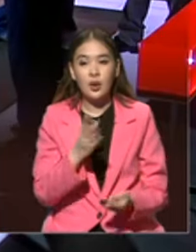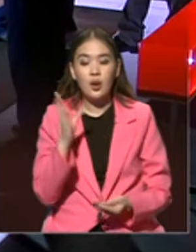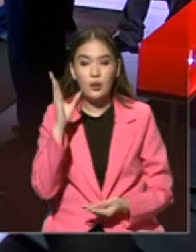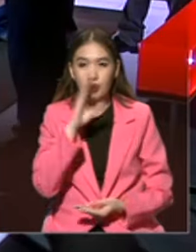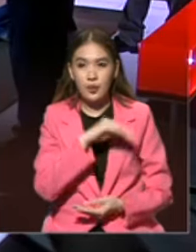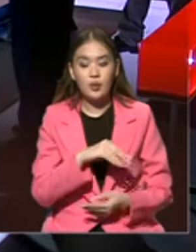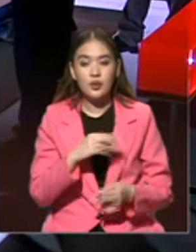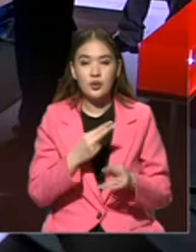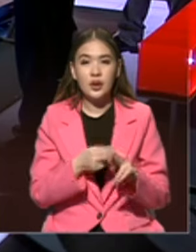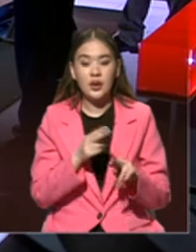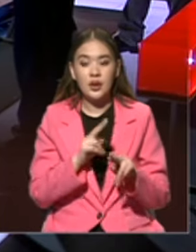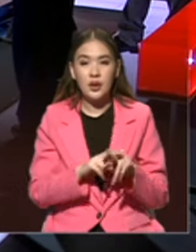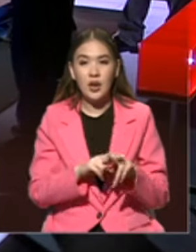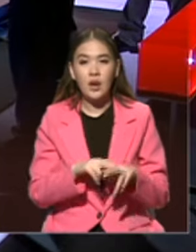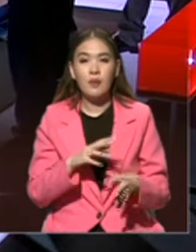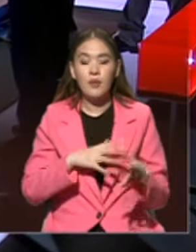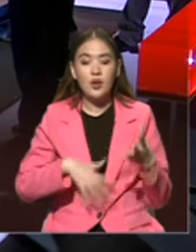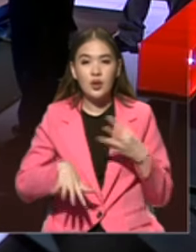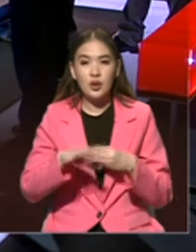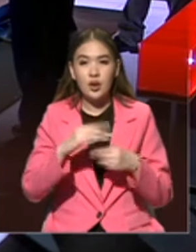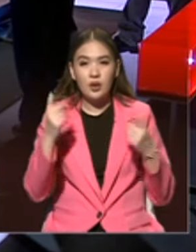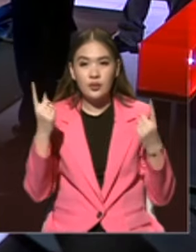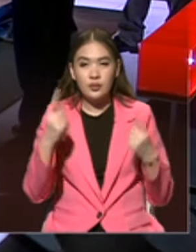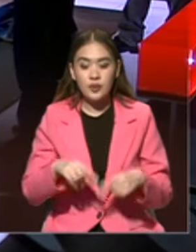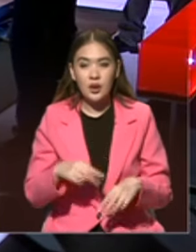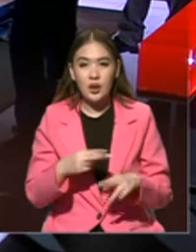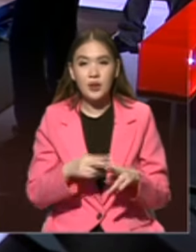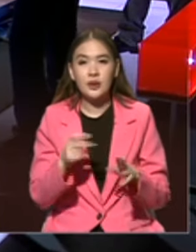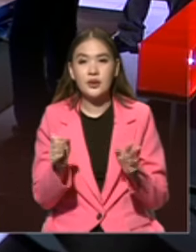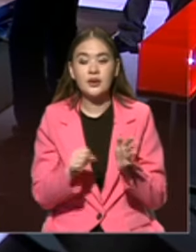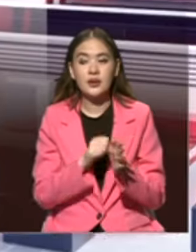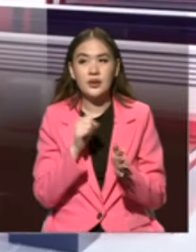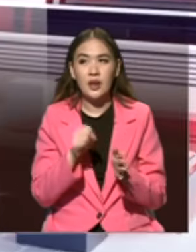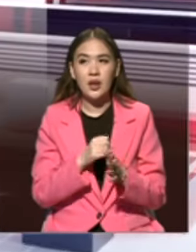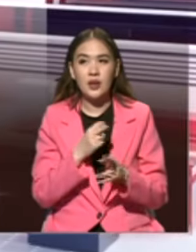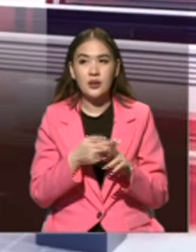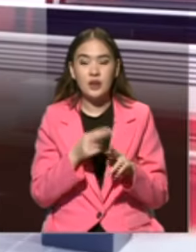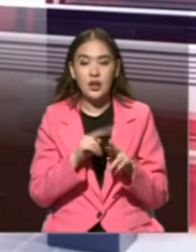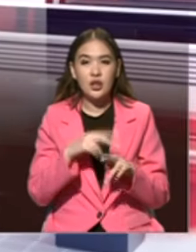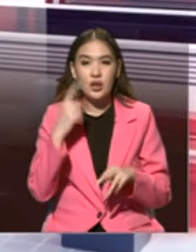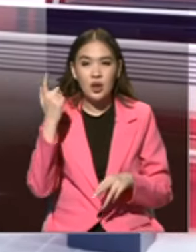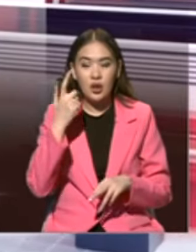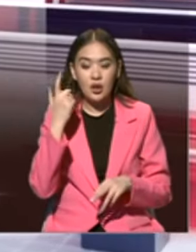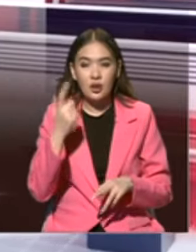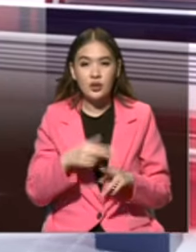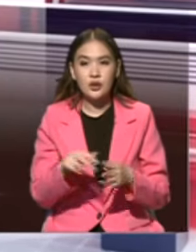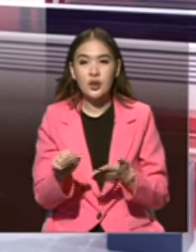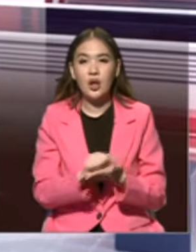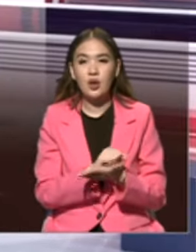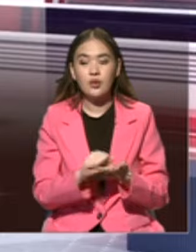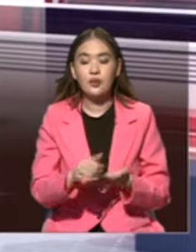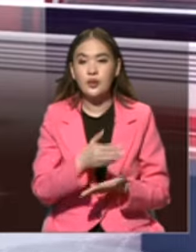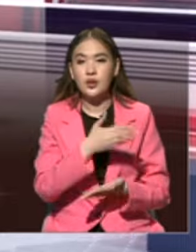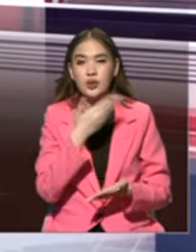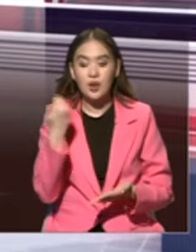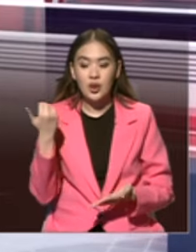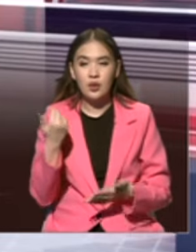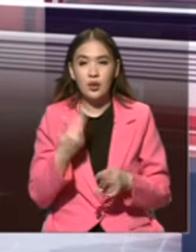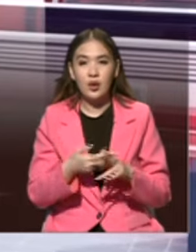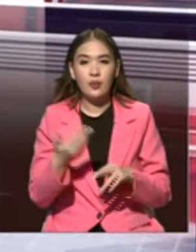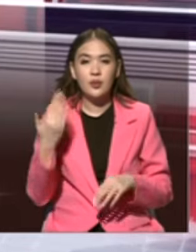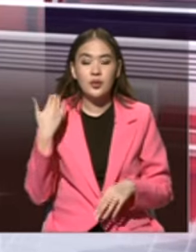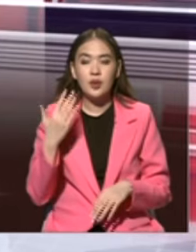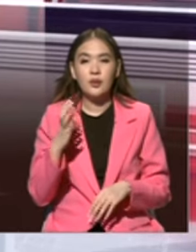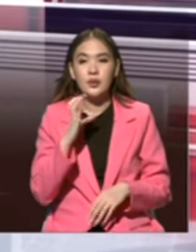Өйткені бәрінің қыстақтары құлап қалған, кейбір қыстақтардың мысалы шаруа қожалықтарында документтері жоқ, олар бұрынғы